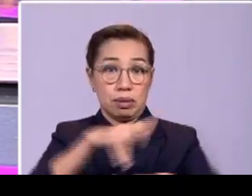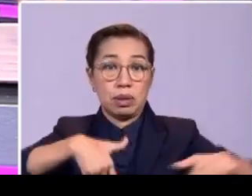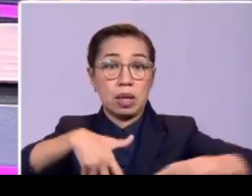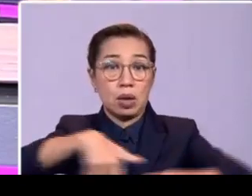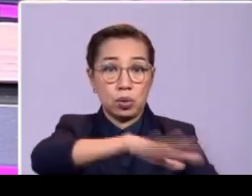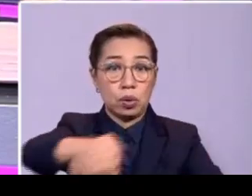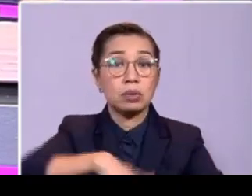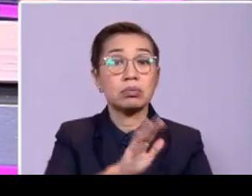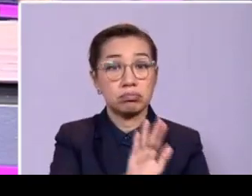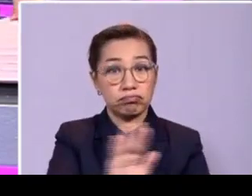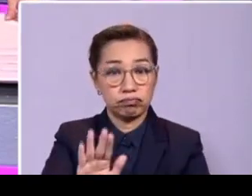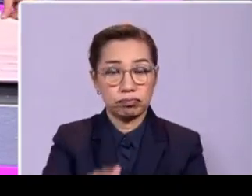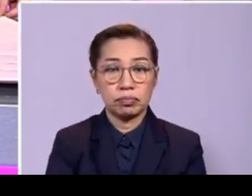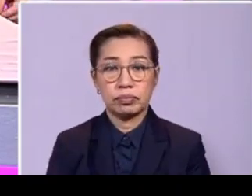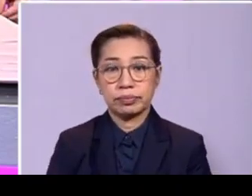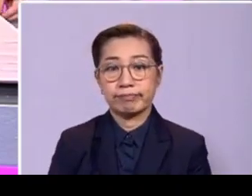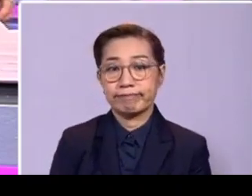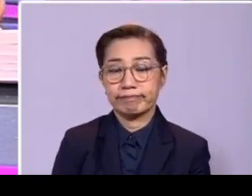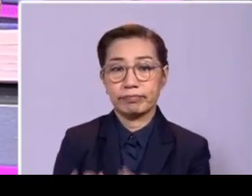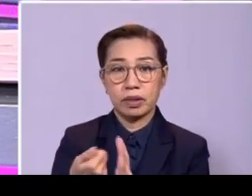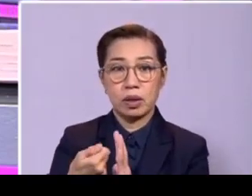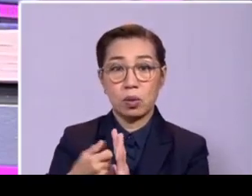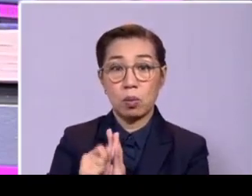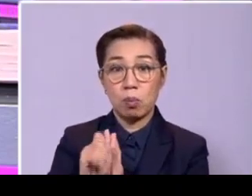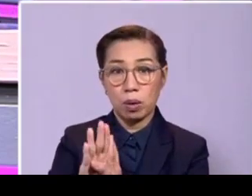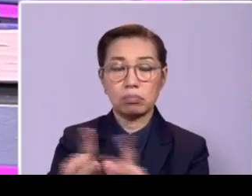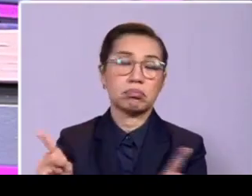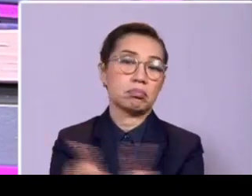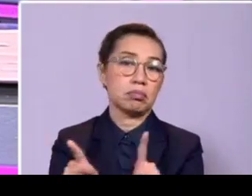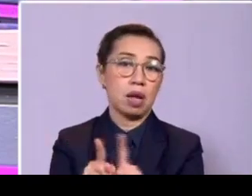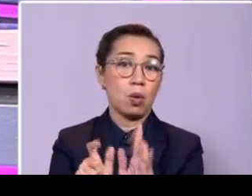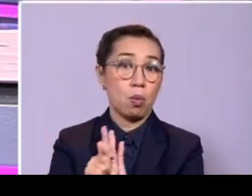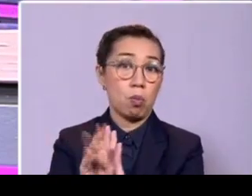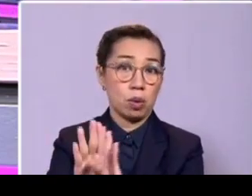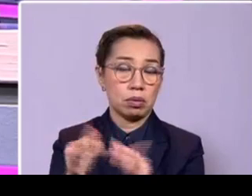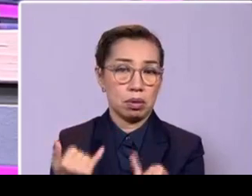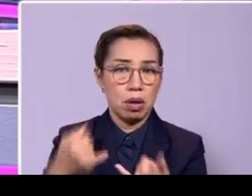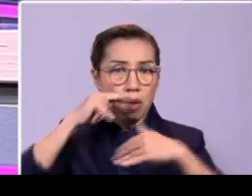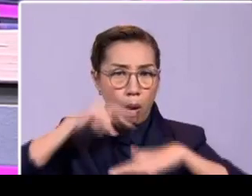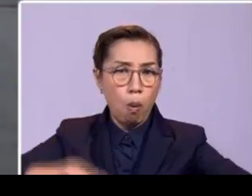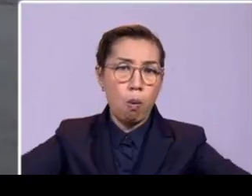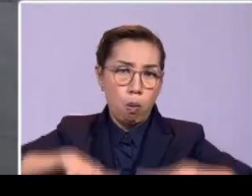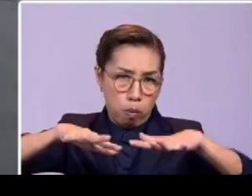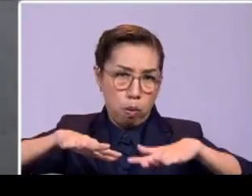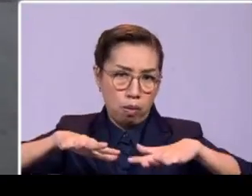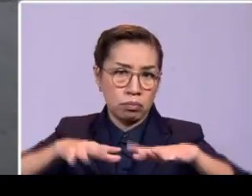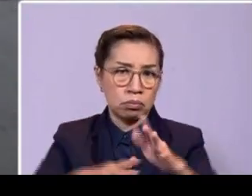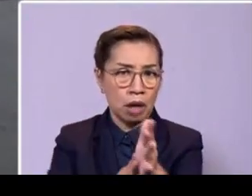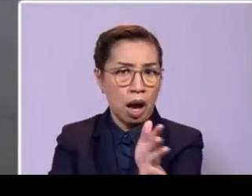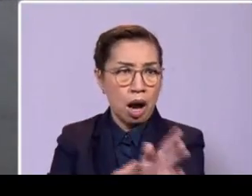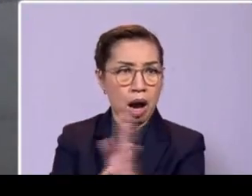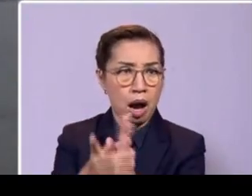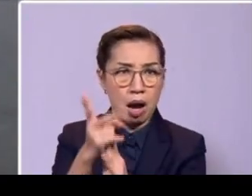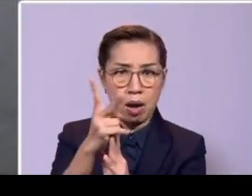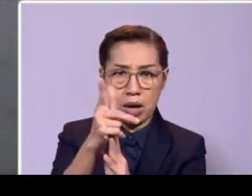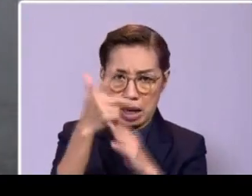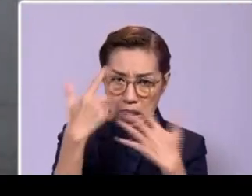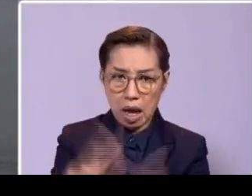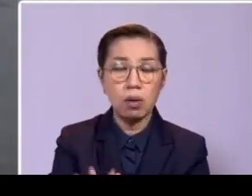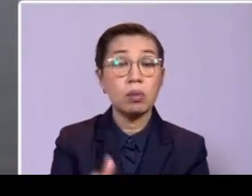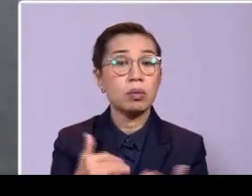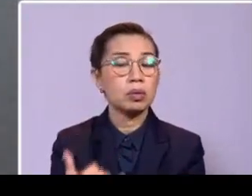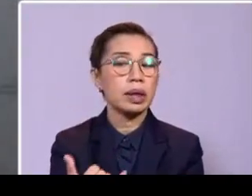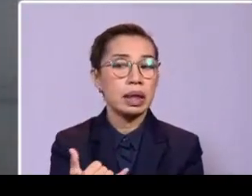ไปกันที่อุบลราชธานีค่ะตอนนี้ก็ลำบากเหมือนกันค่ะเพราะว่าน้ำยังคงท่วมอ่วมอยู่มาหลายสัปดาห์แล้วนะคะแล้วก็ประกอบกับตอน